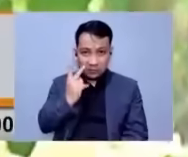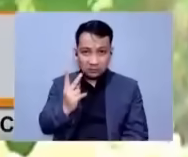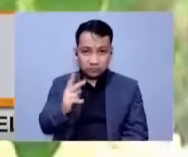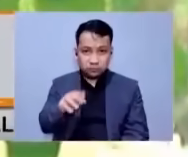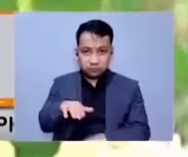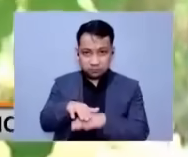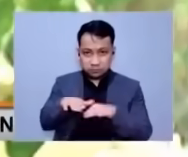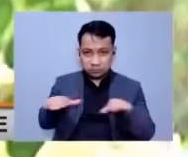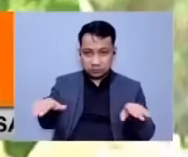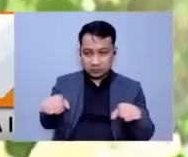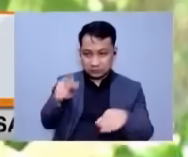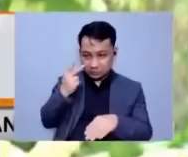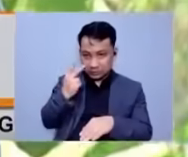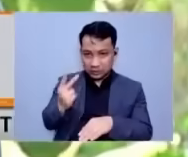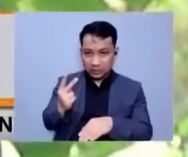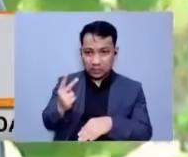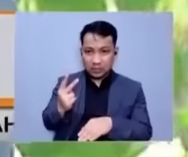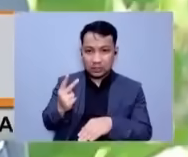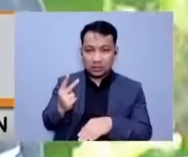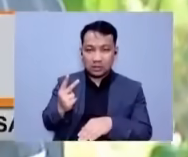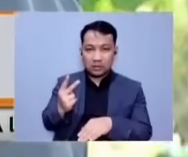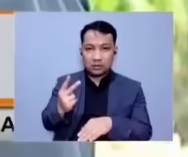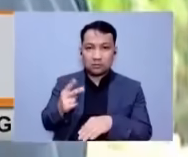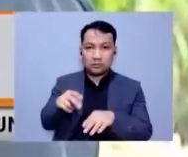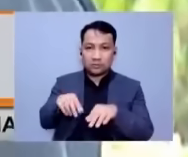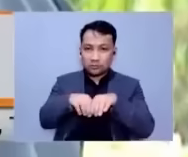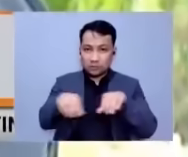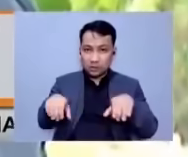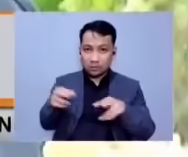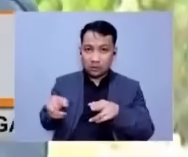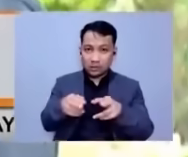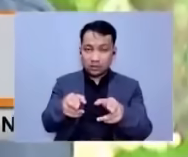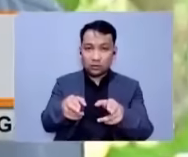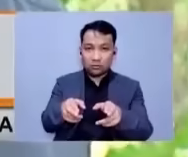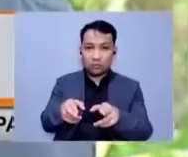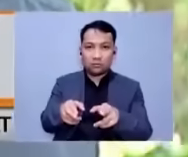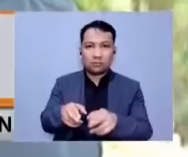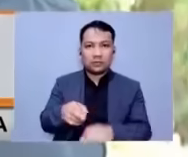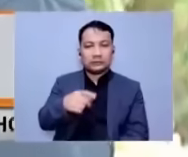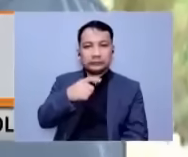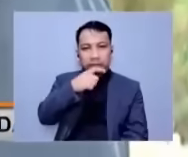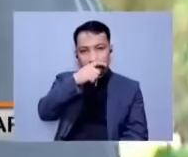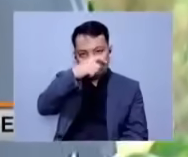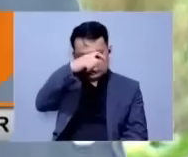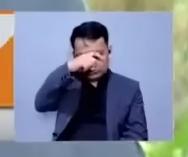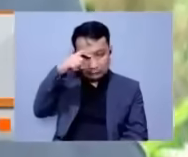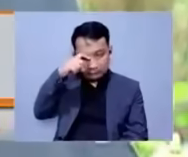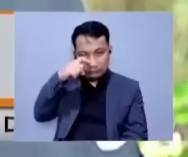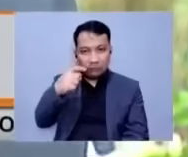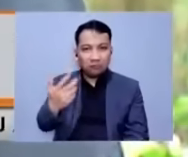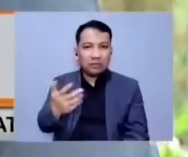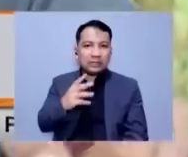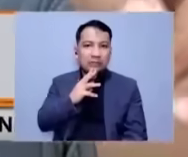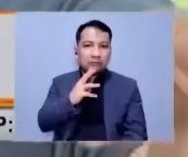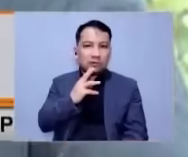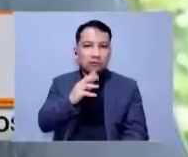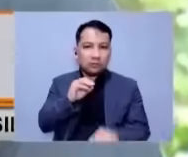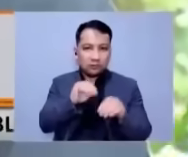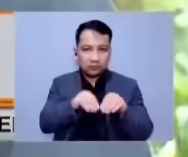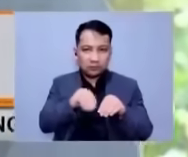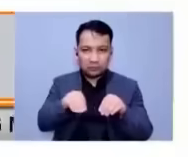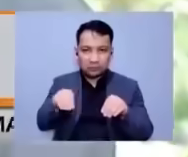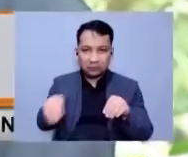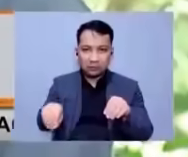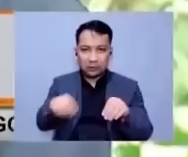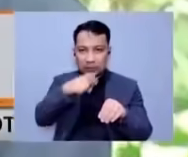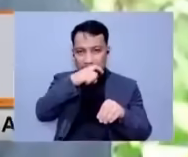mga green edge, yung mga ilog dito na tuyong-tuyo po at saka yung mga palaya natin na sunog na sunog